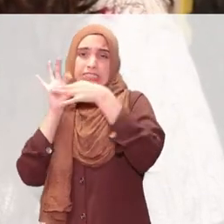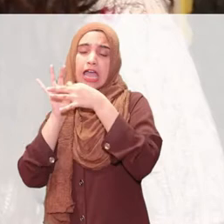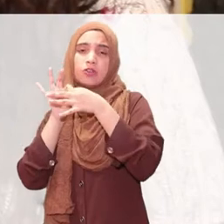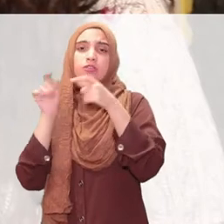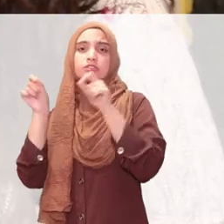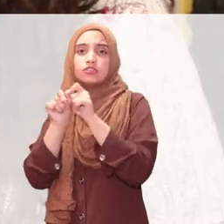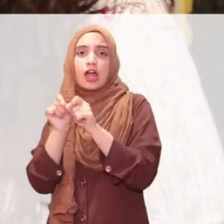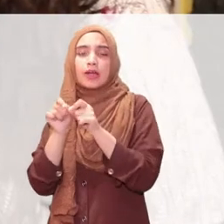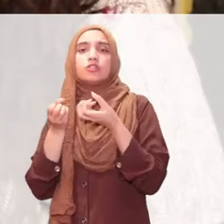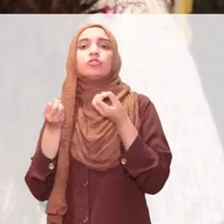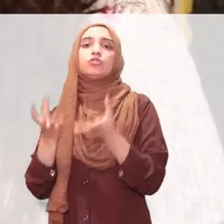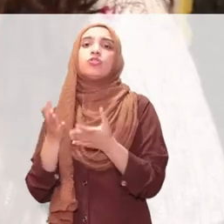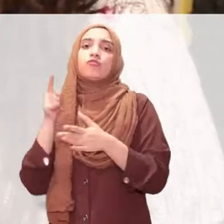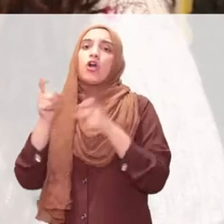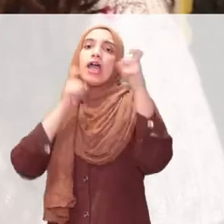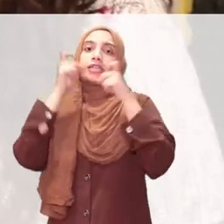सबस्क्राइब